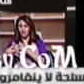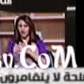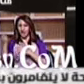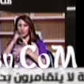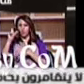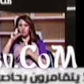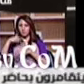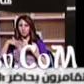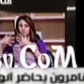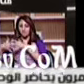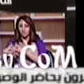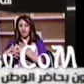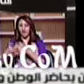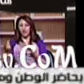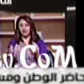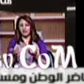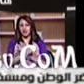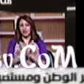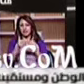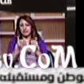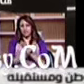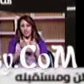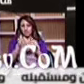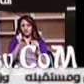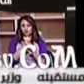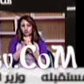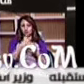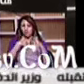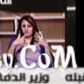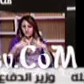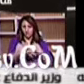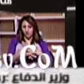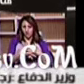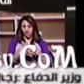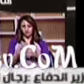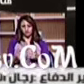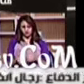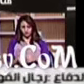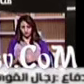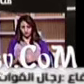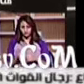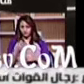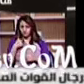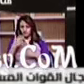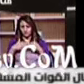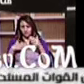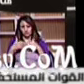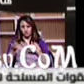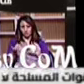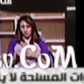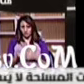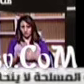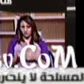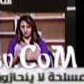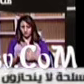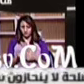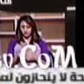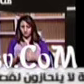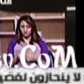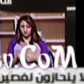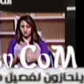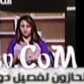الموضوع ان ان الواحد بيشتغل وبينحت في الصخر مش انا بس كل الناس اللي شغالين في القطاع الخاص يعني لما تبص على الدوله